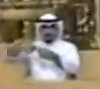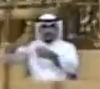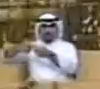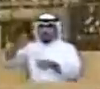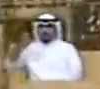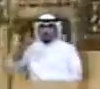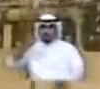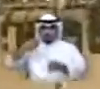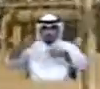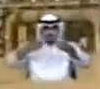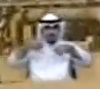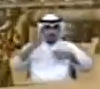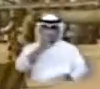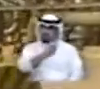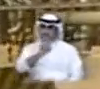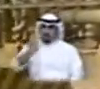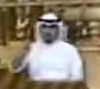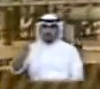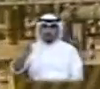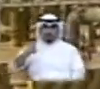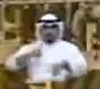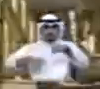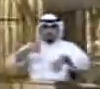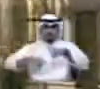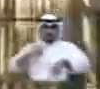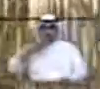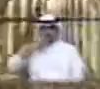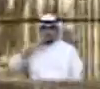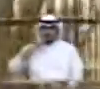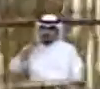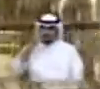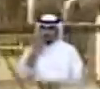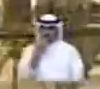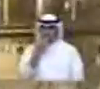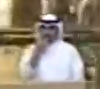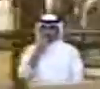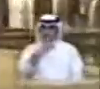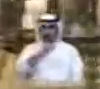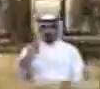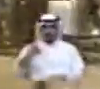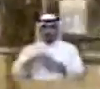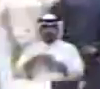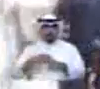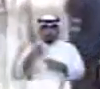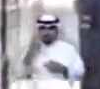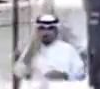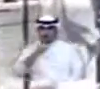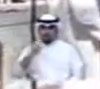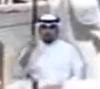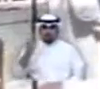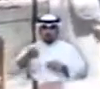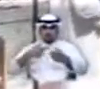والمنتجات البترولية، مما يؤكد للزبائن والعملاء أن مؤسسة البترول الكويتية قادرة على الإيفاء بمتطلبات السوق